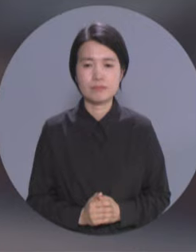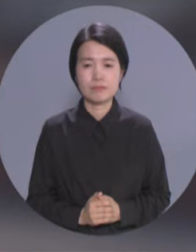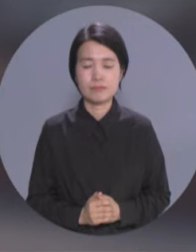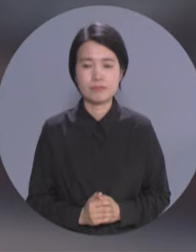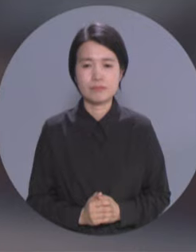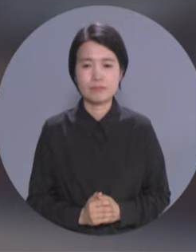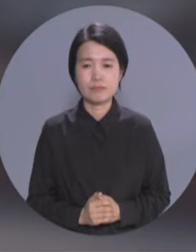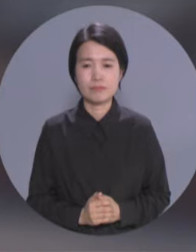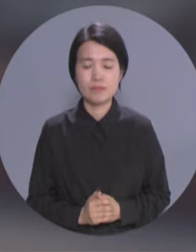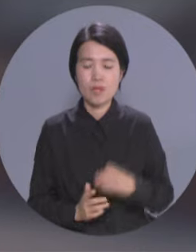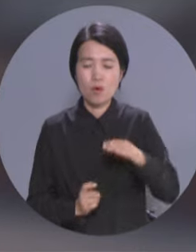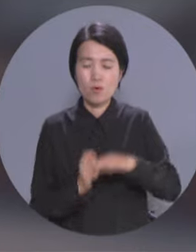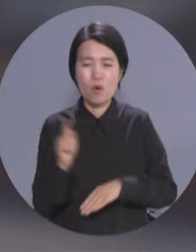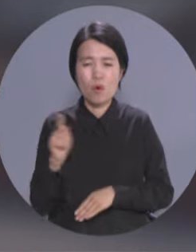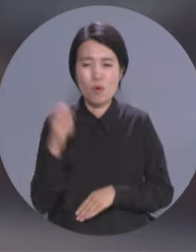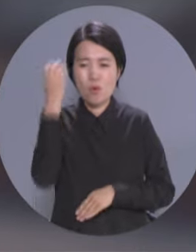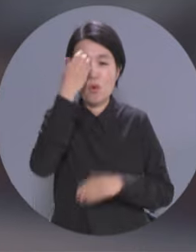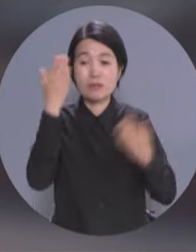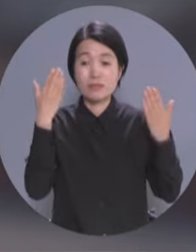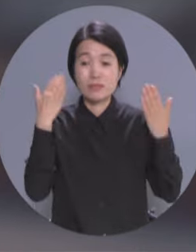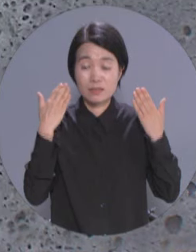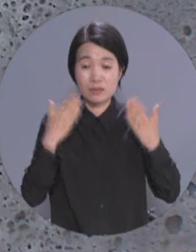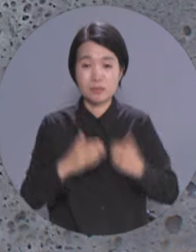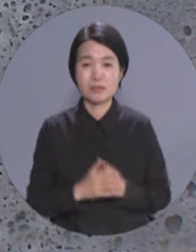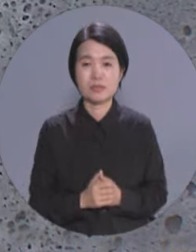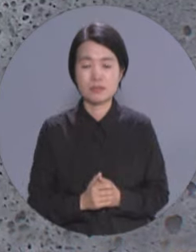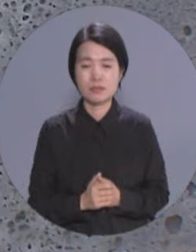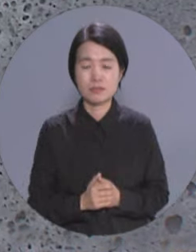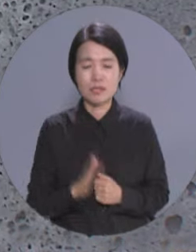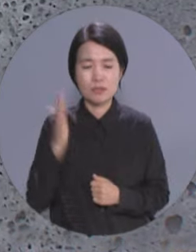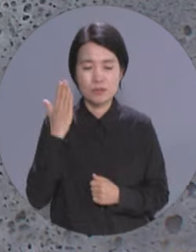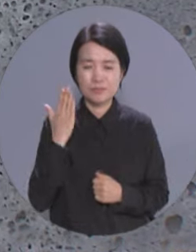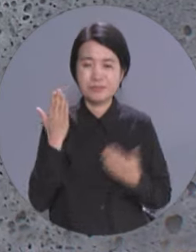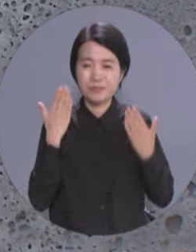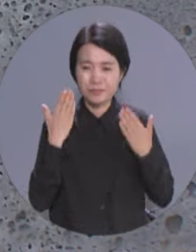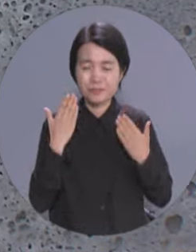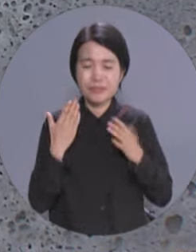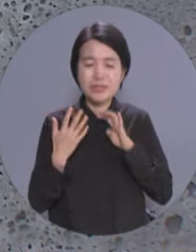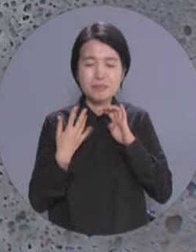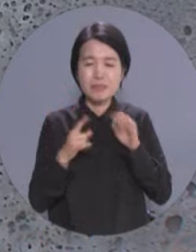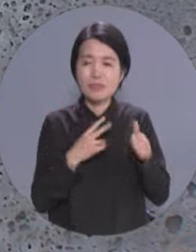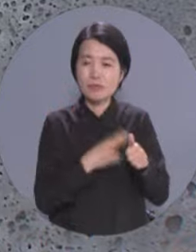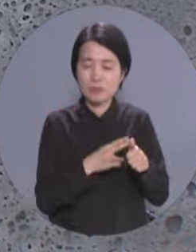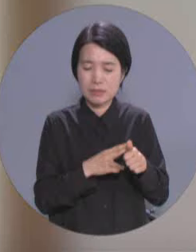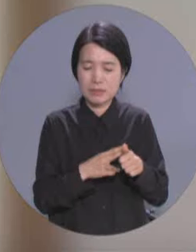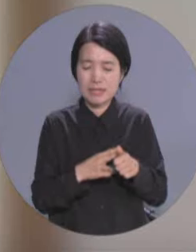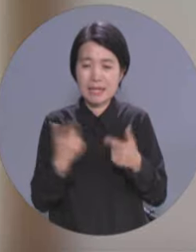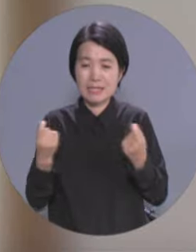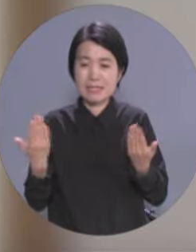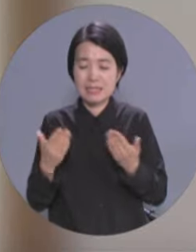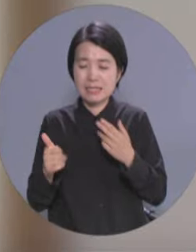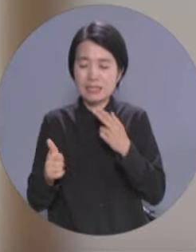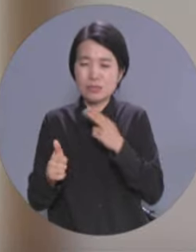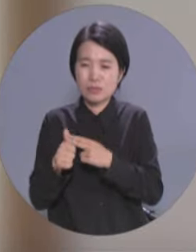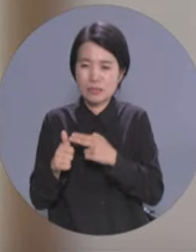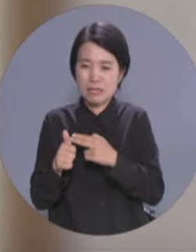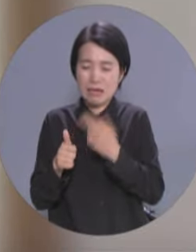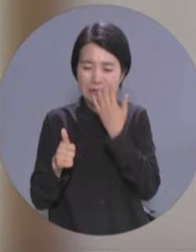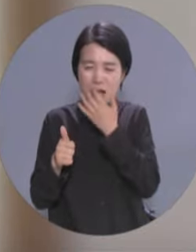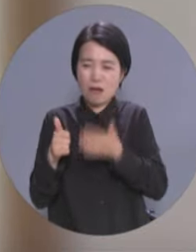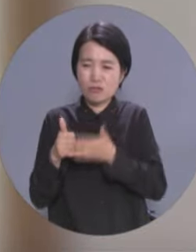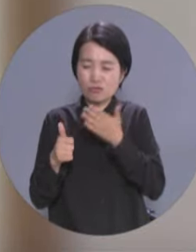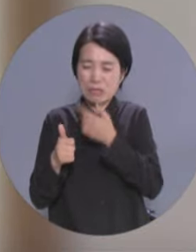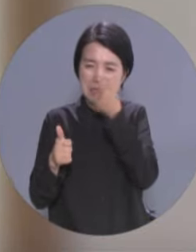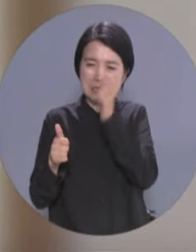기자입니다 고흥의 한 고등학교입니다 최근이 학교 40대 교사가 동료 교사들을 성추행 성 이용했다는